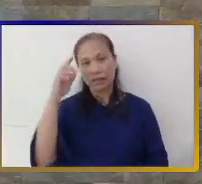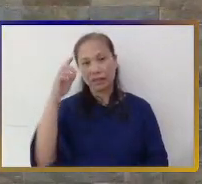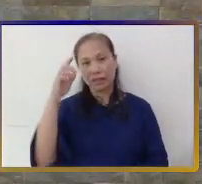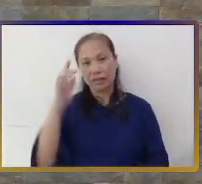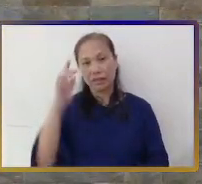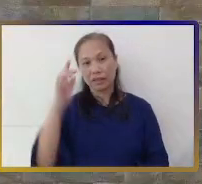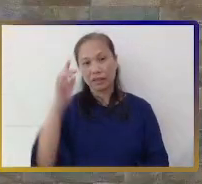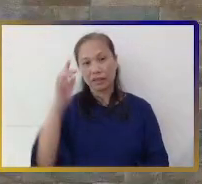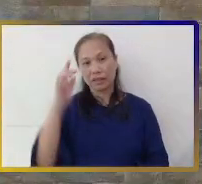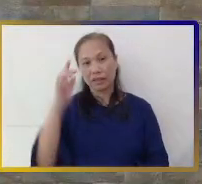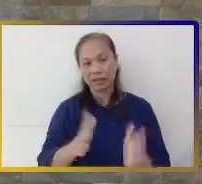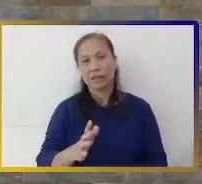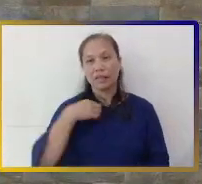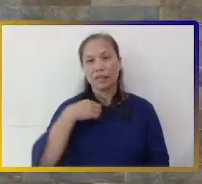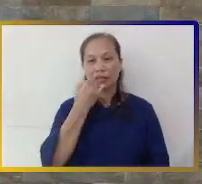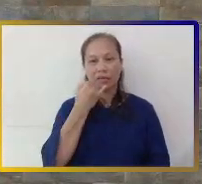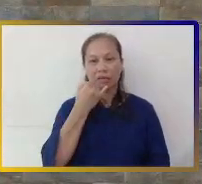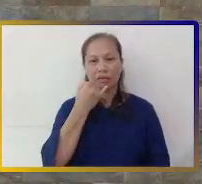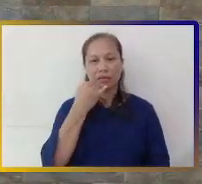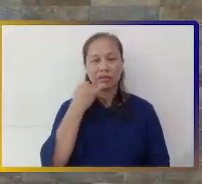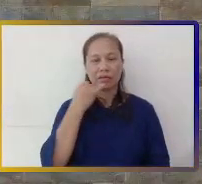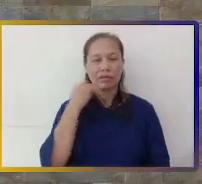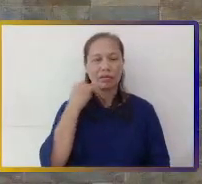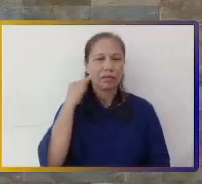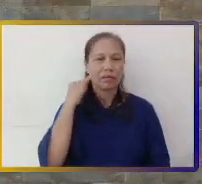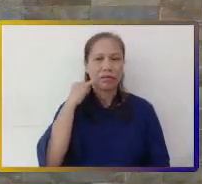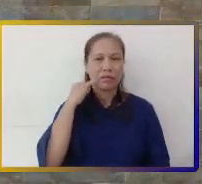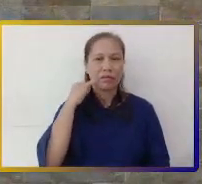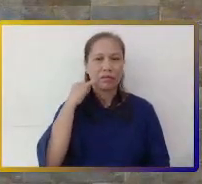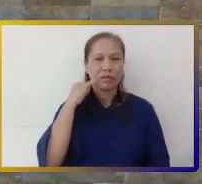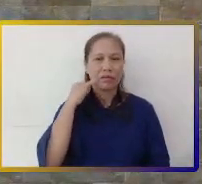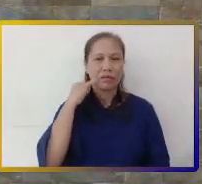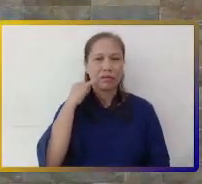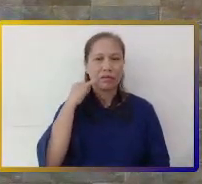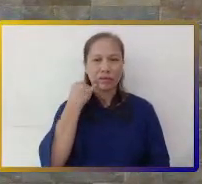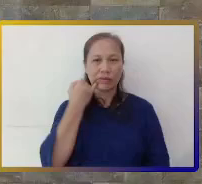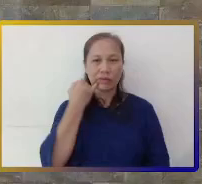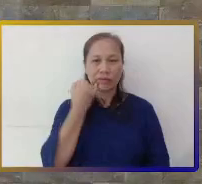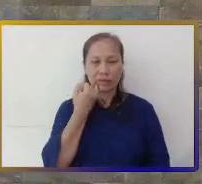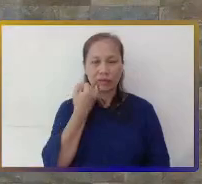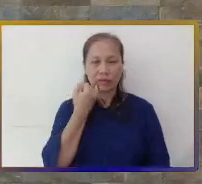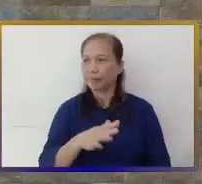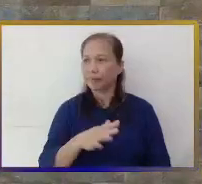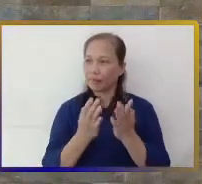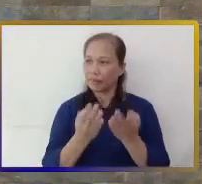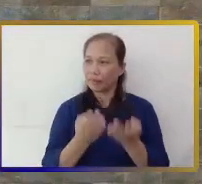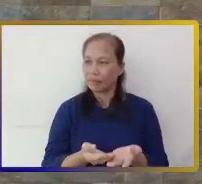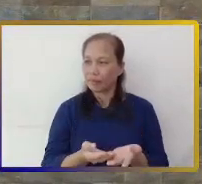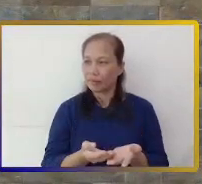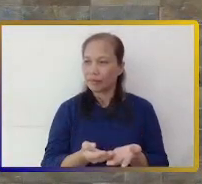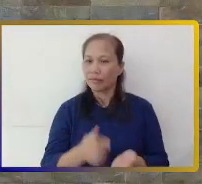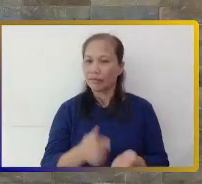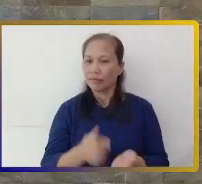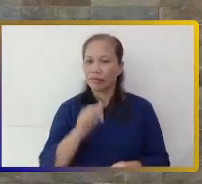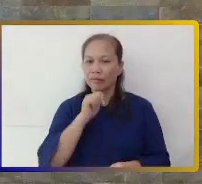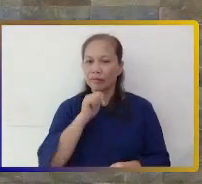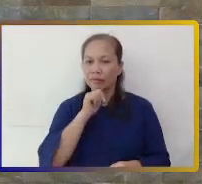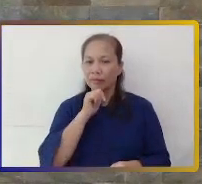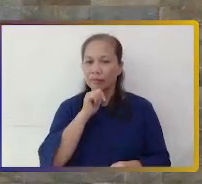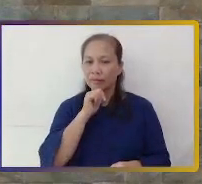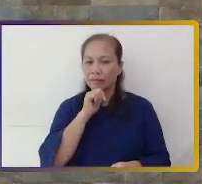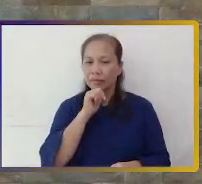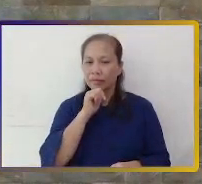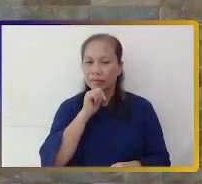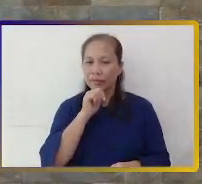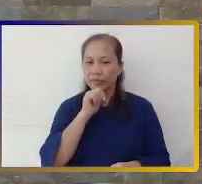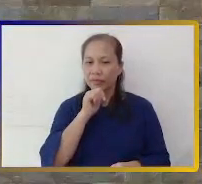see Nandidito po yan sa Bibliya sa madalit sabi mga kapatid hindi po rin natin yan pinaniniwalaan na the same